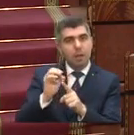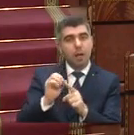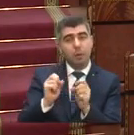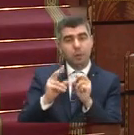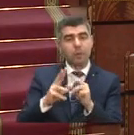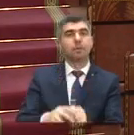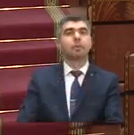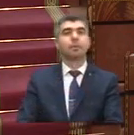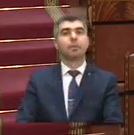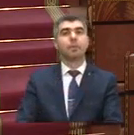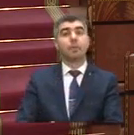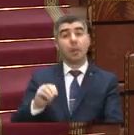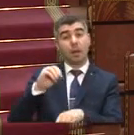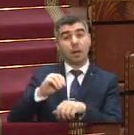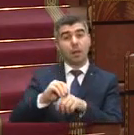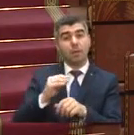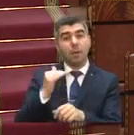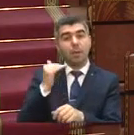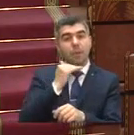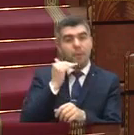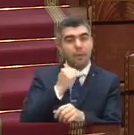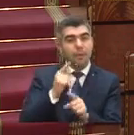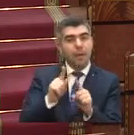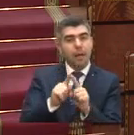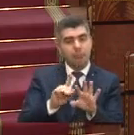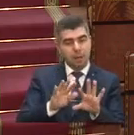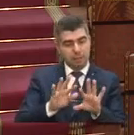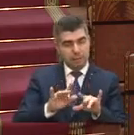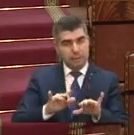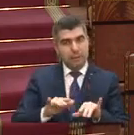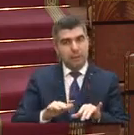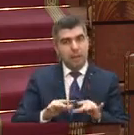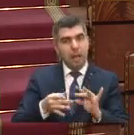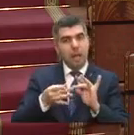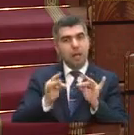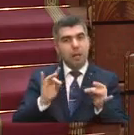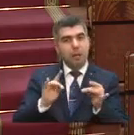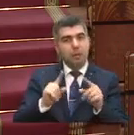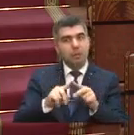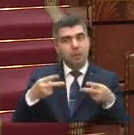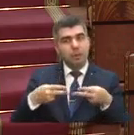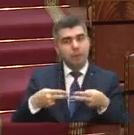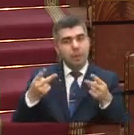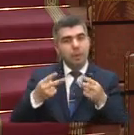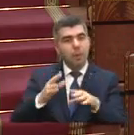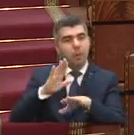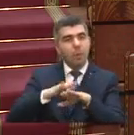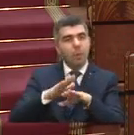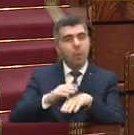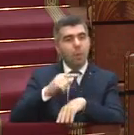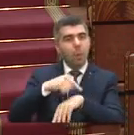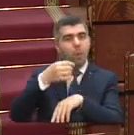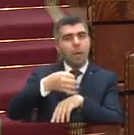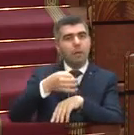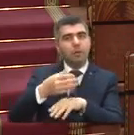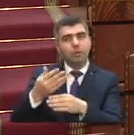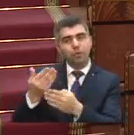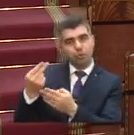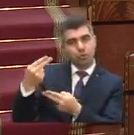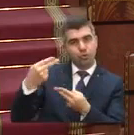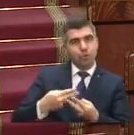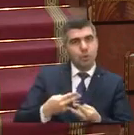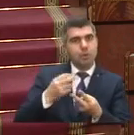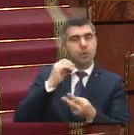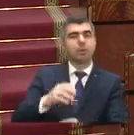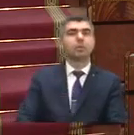رابعا الإسراع بتحويل تدبير النظام المعلوماتي الخاص بتدبير رخص السياقة والبطاقة الرماديه الى